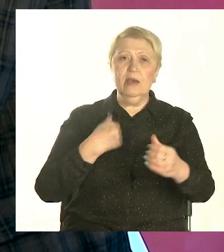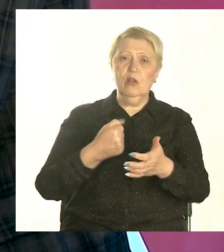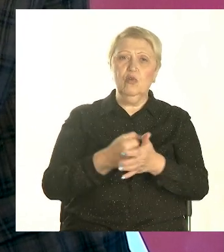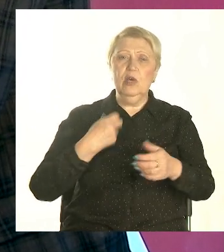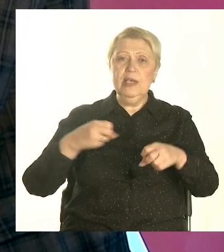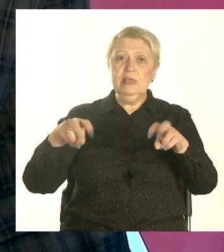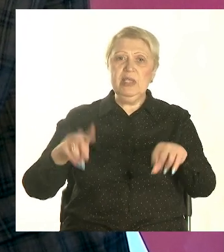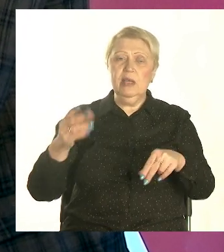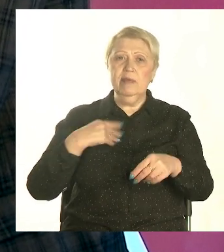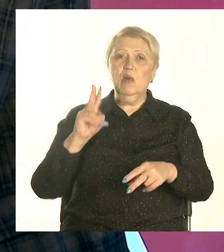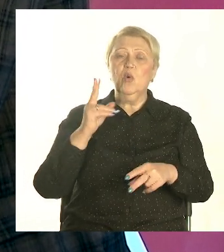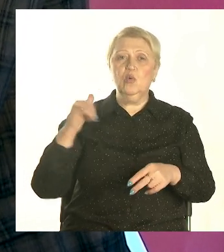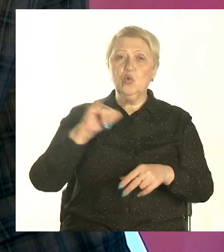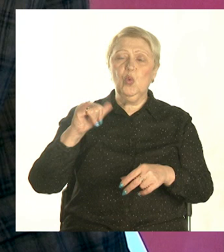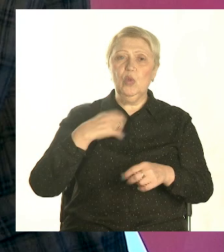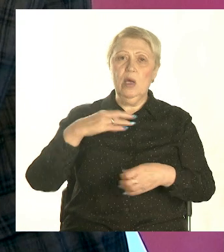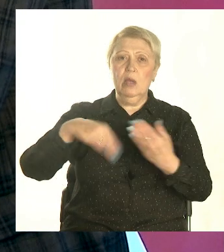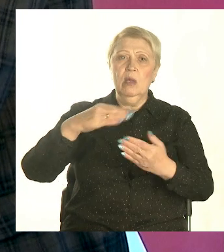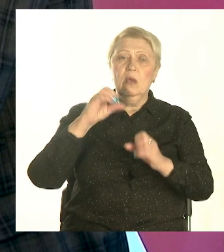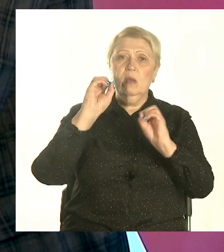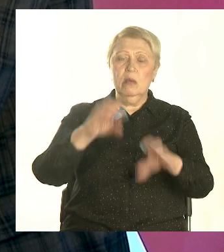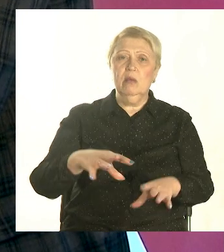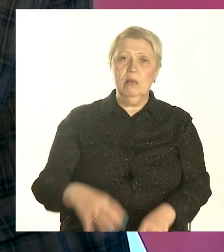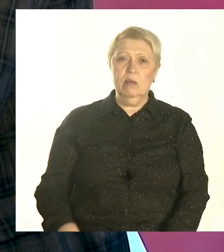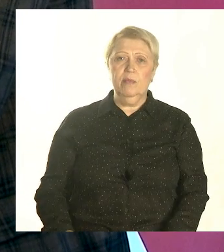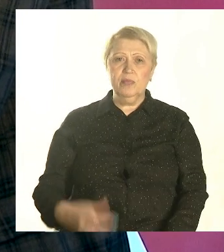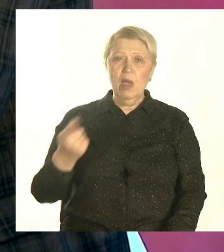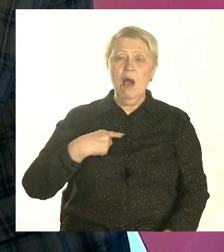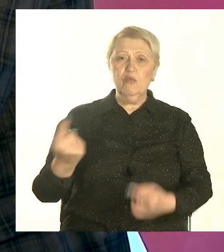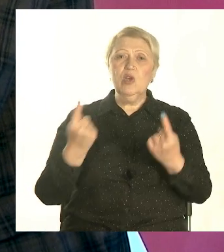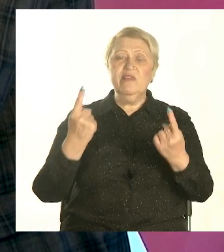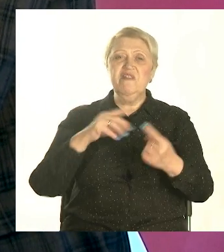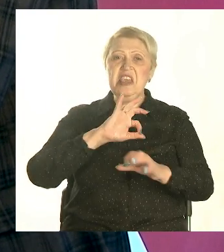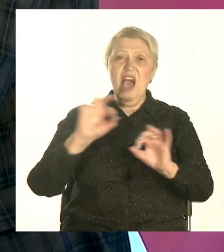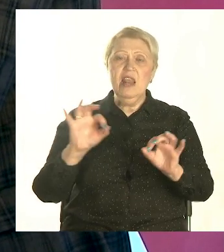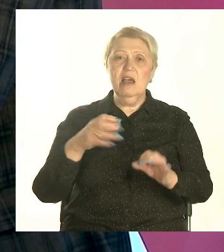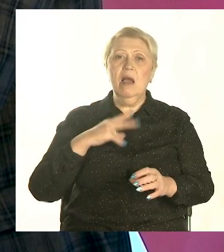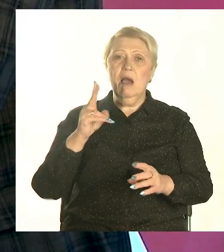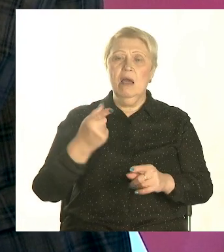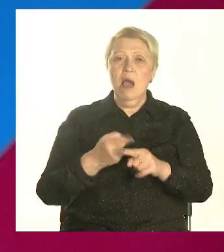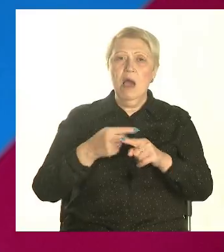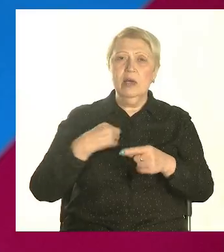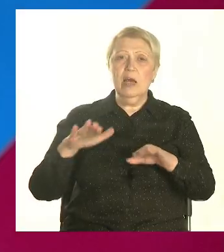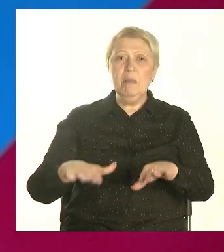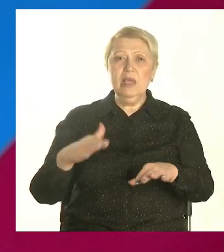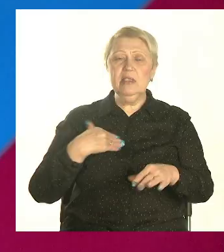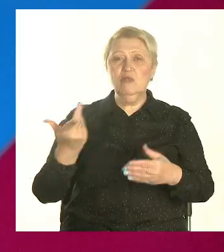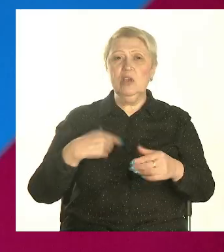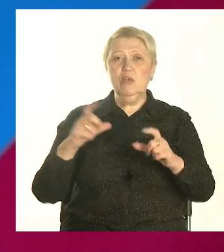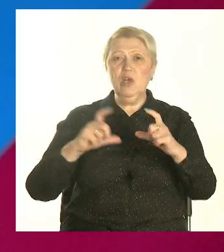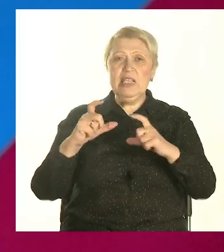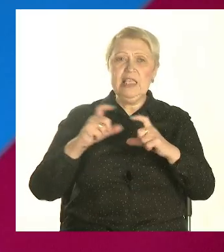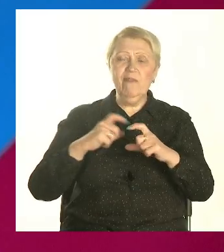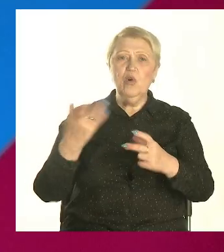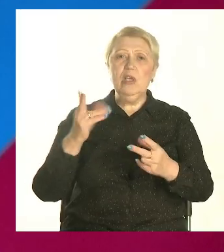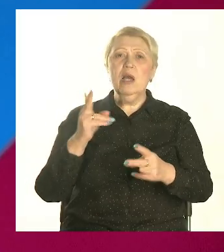где отходы будут утилизированы. А в идеале и не до полигона, а до какого-нибудь места, завода, где это все переработается?